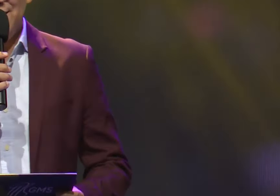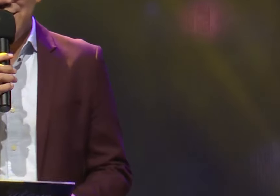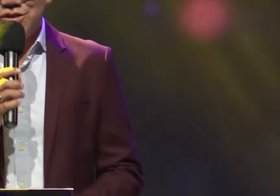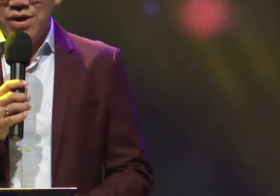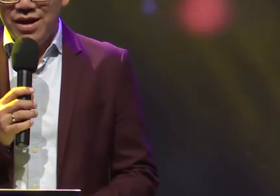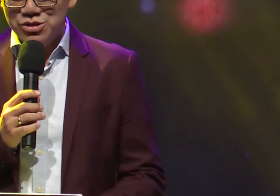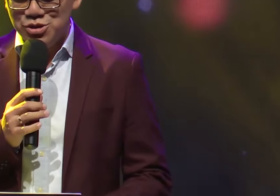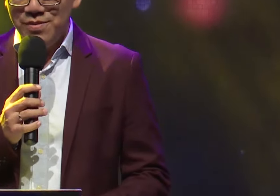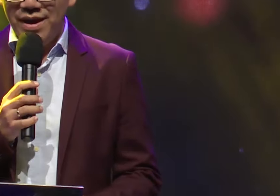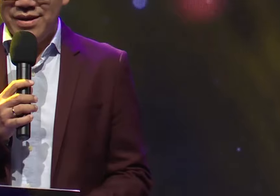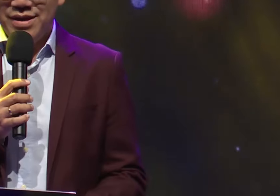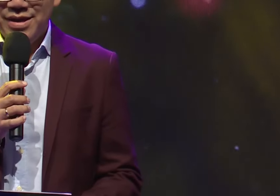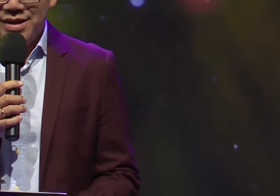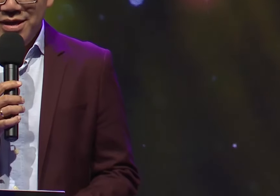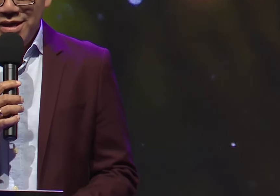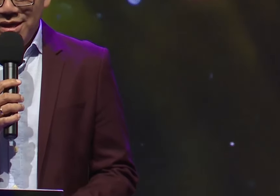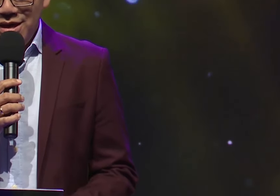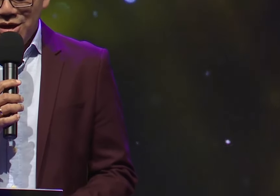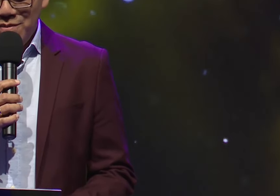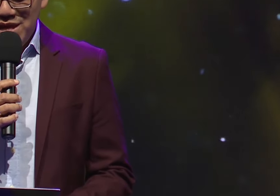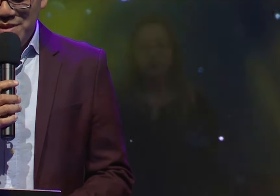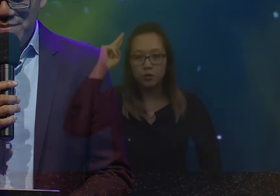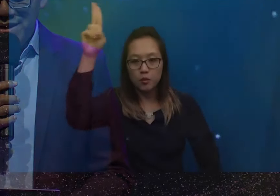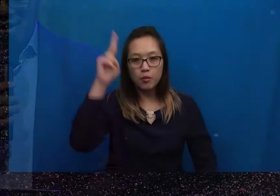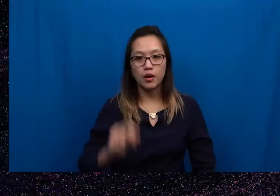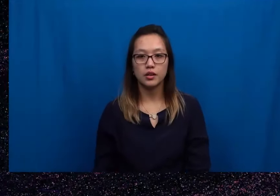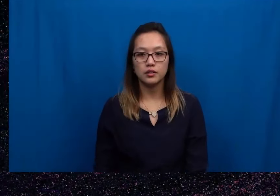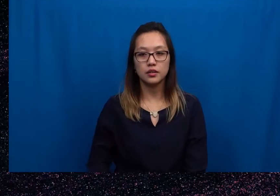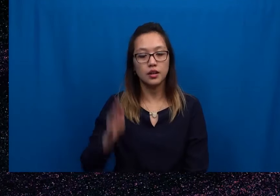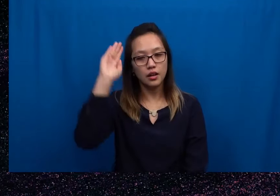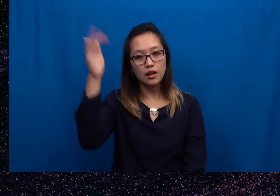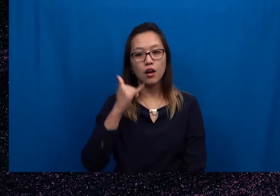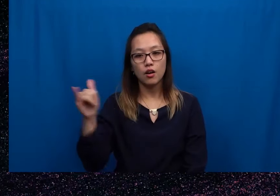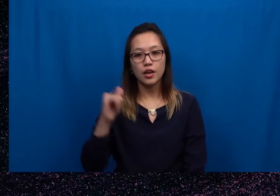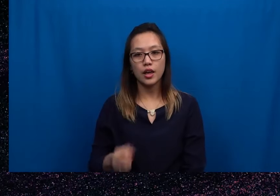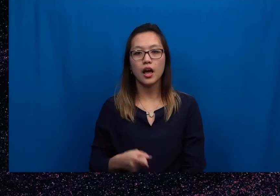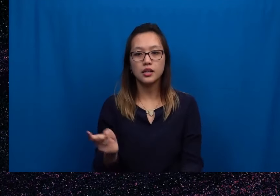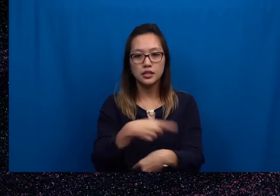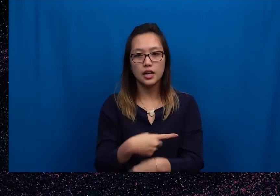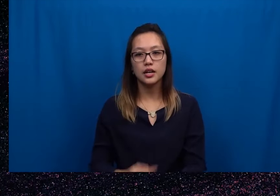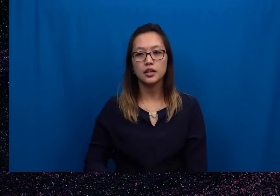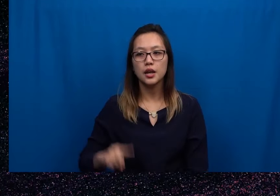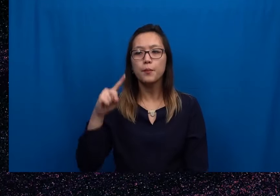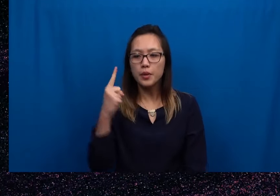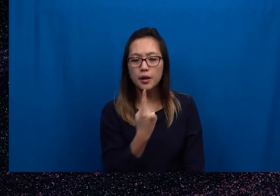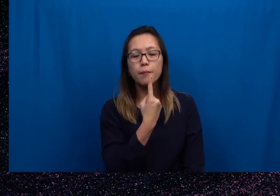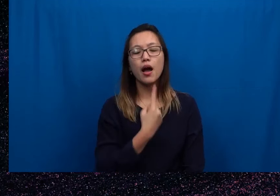Haleluya, ya Tuhan, sungguh biar Engkau menjadi pribadi, Engkau menjadi satu-satunya